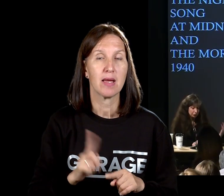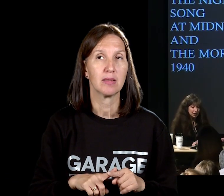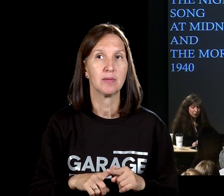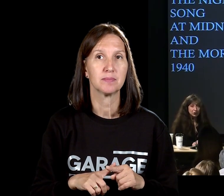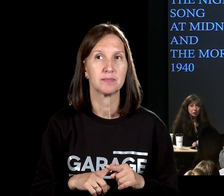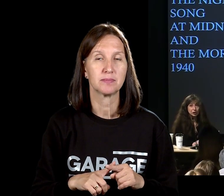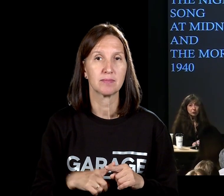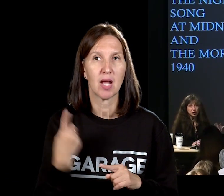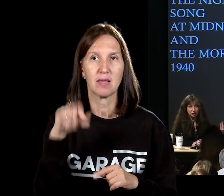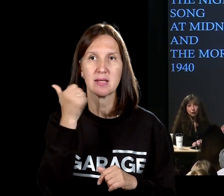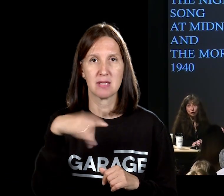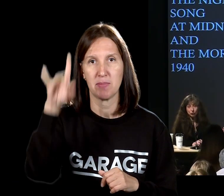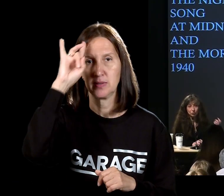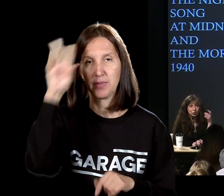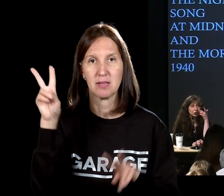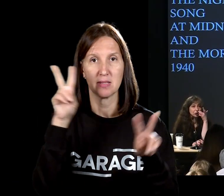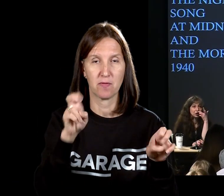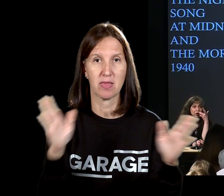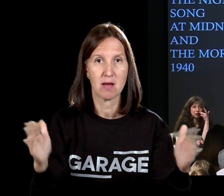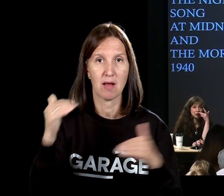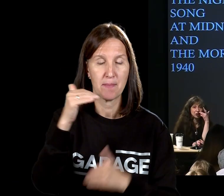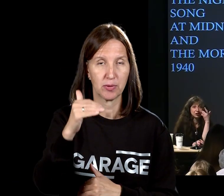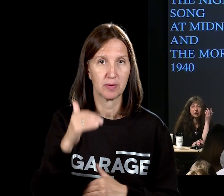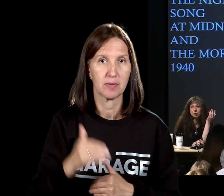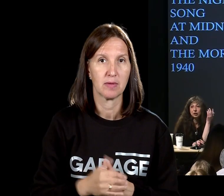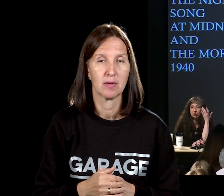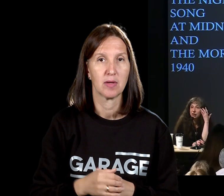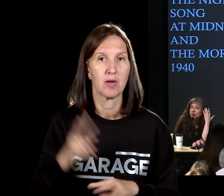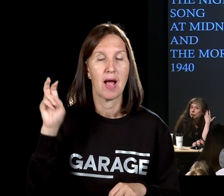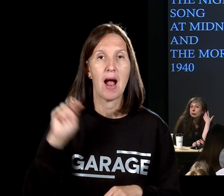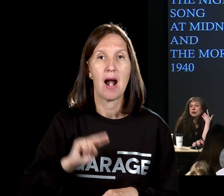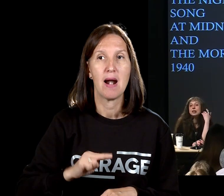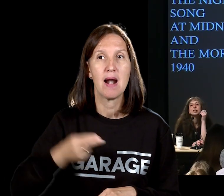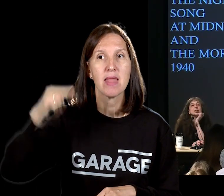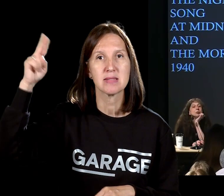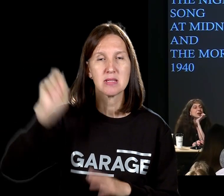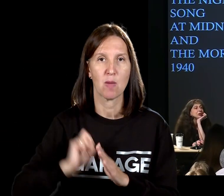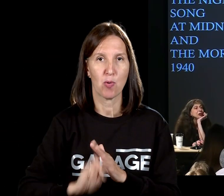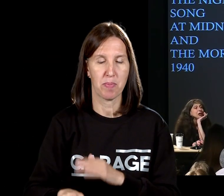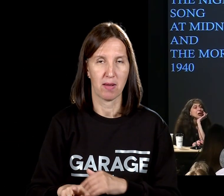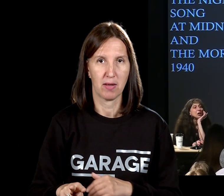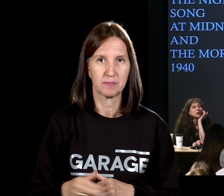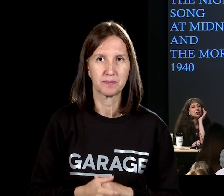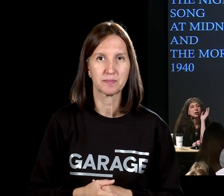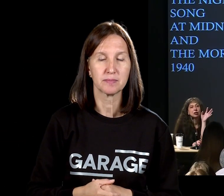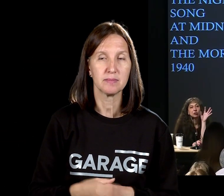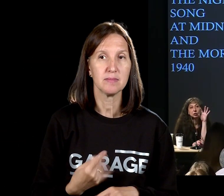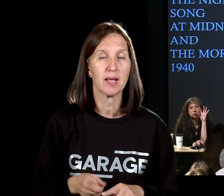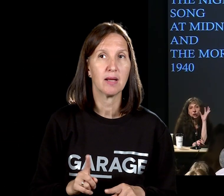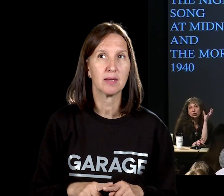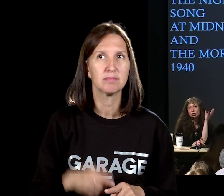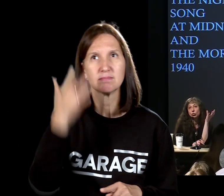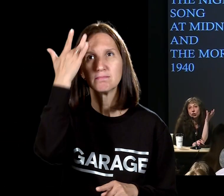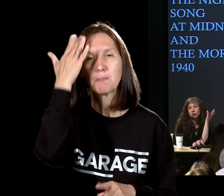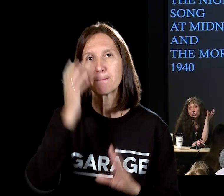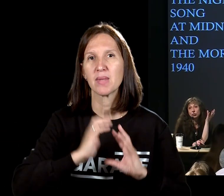из самых знаменитых по названию работ – это «Лестница побега», «Лестница бегства». Это некий как